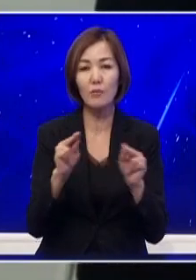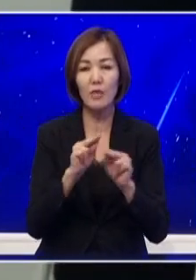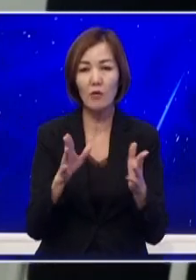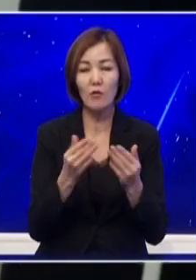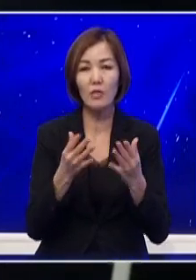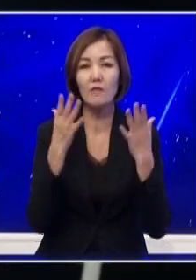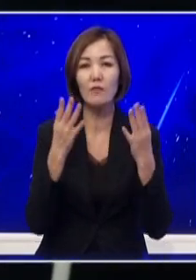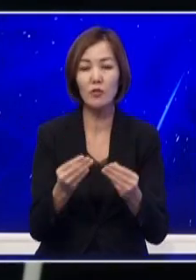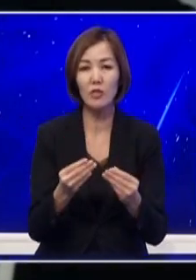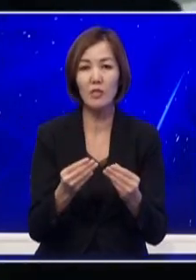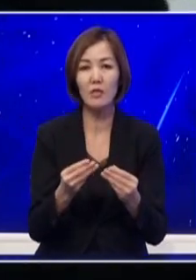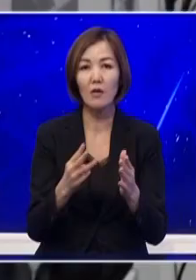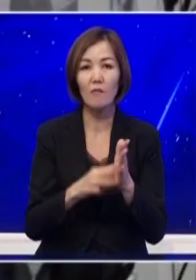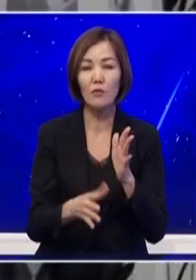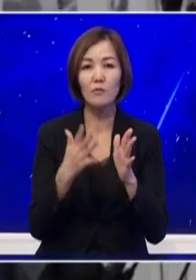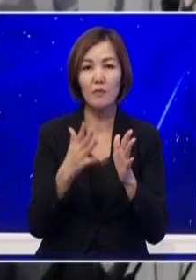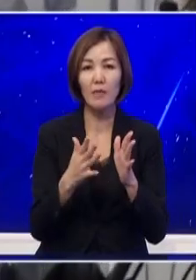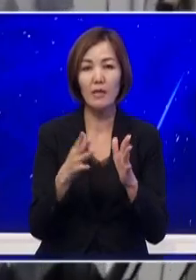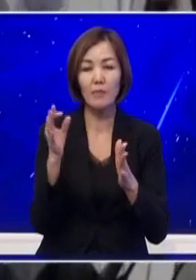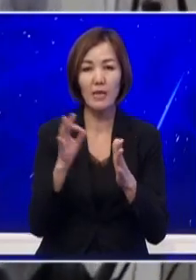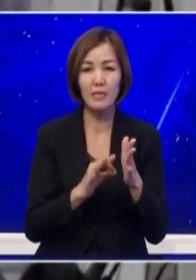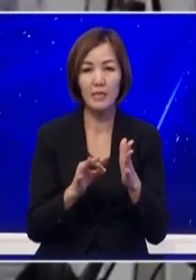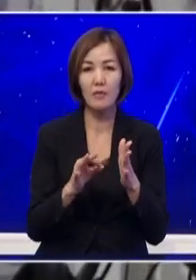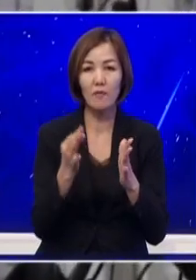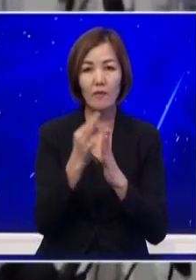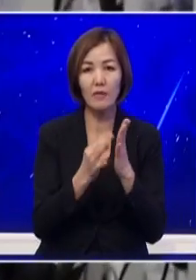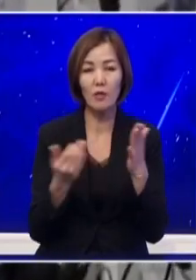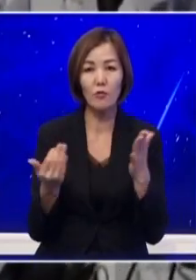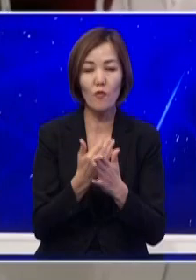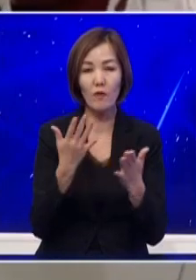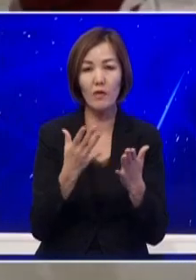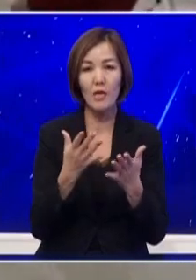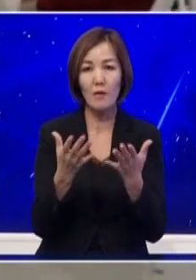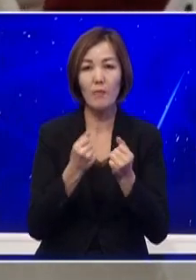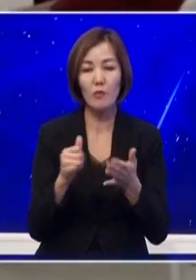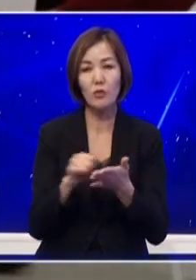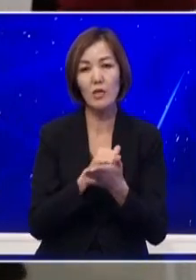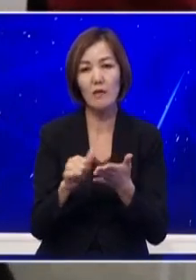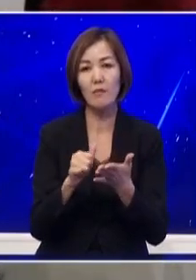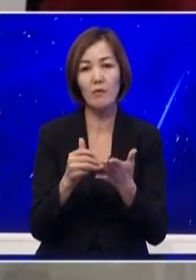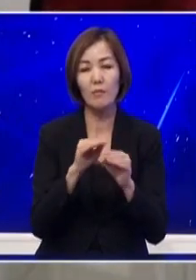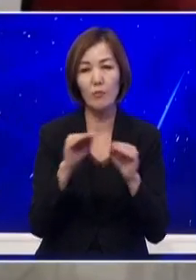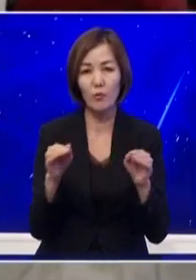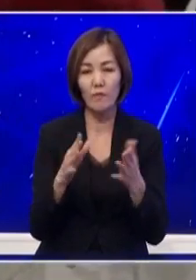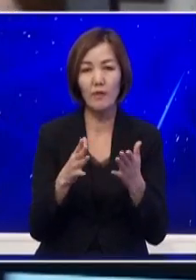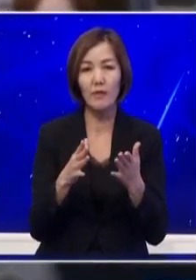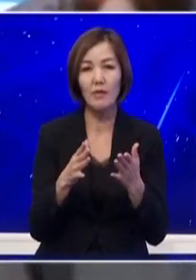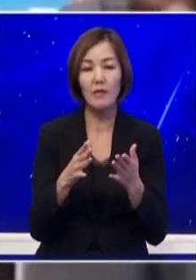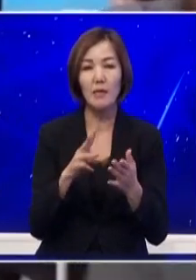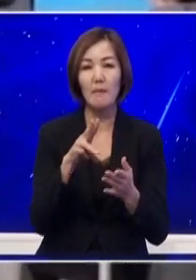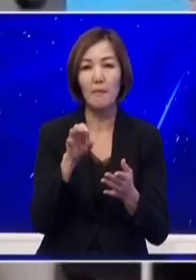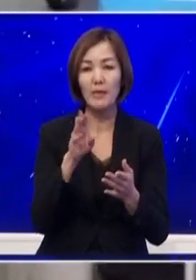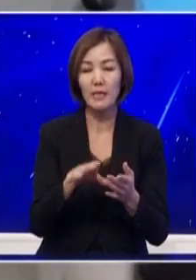На сегодняшний день 85% прошли аттестацию нового формата и получили квалифицированные категории: